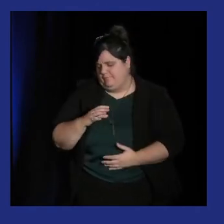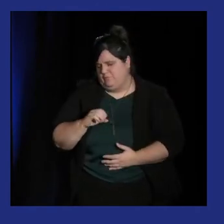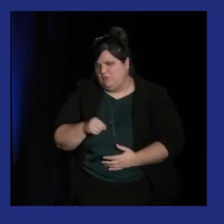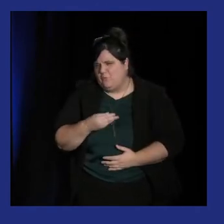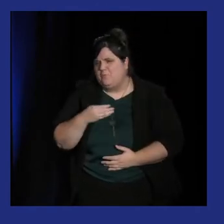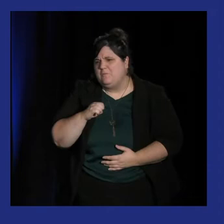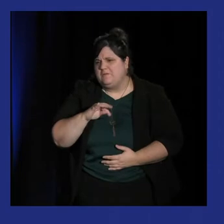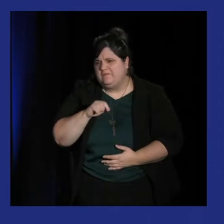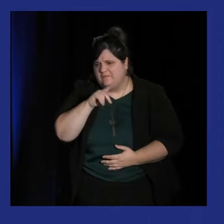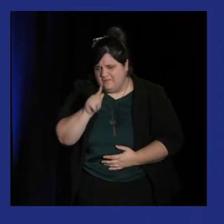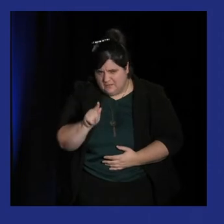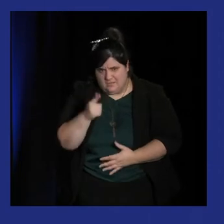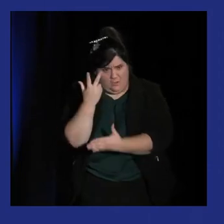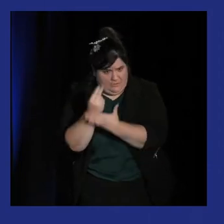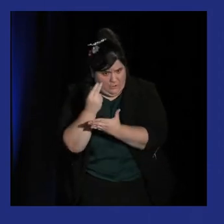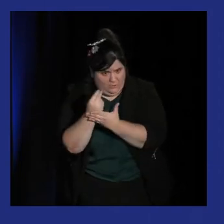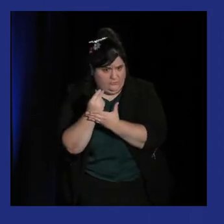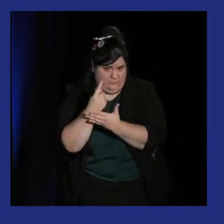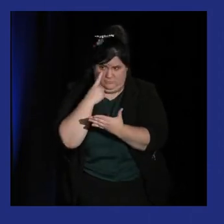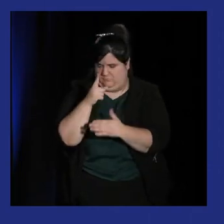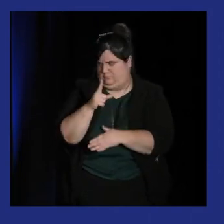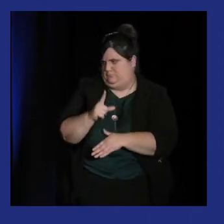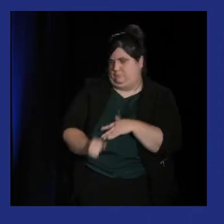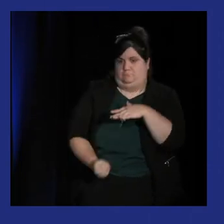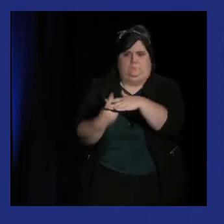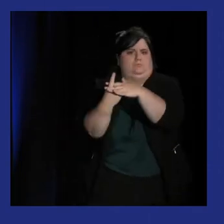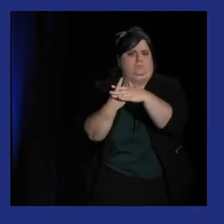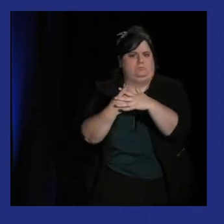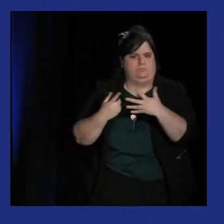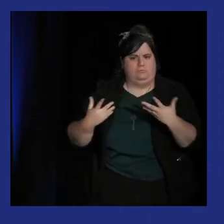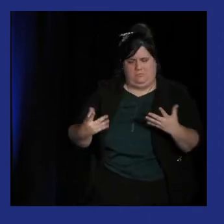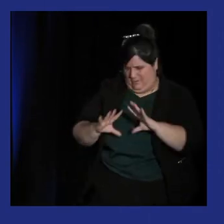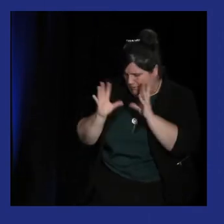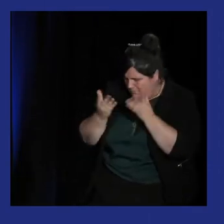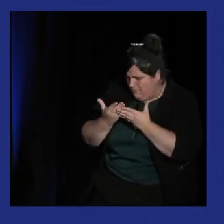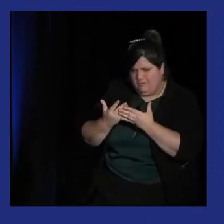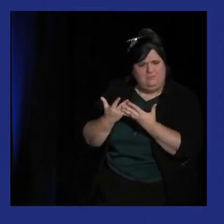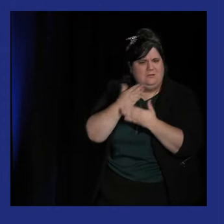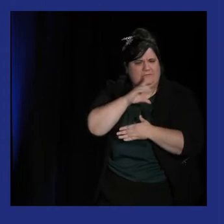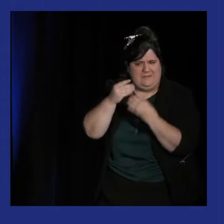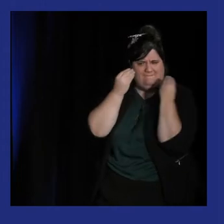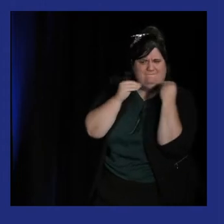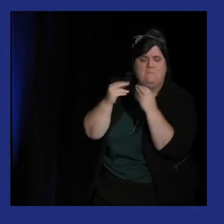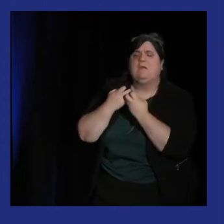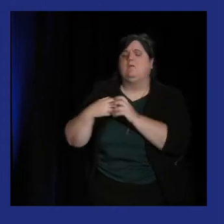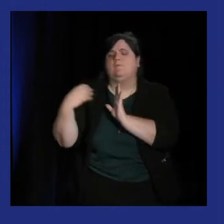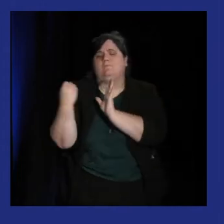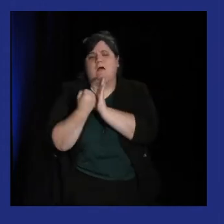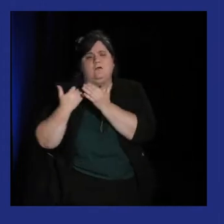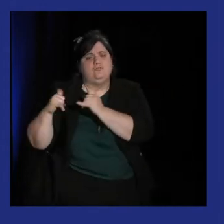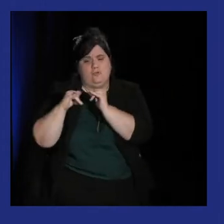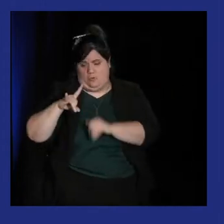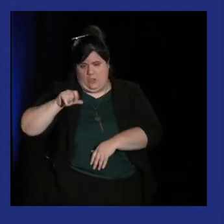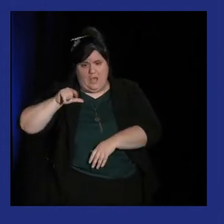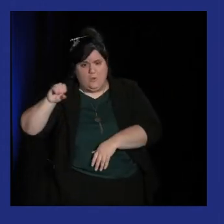label absolument fondateur à l'époque ils annonçaient des chiffres comme 100000 c'est défendus sur Halo donc c'était absolument